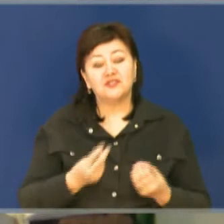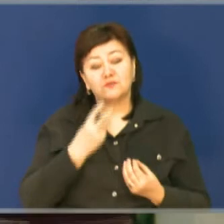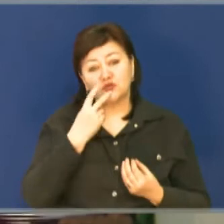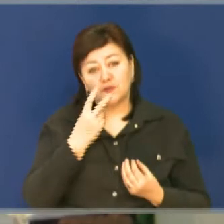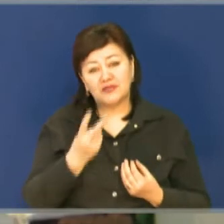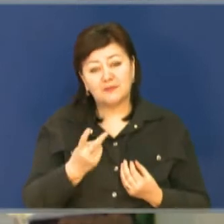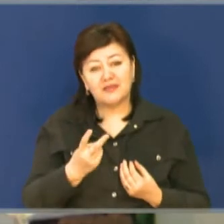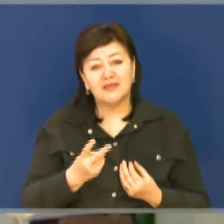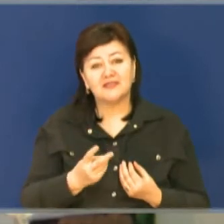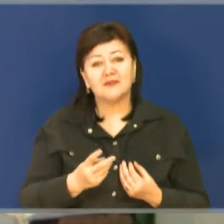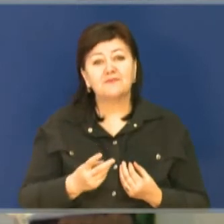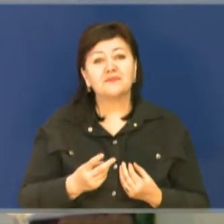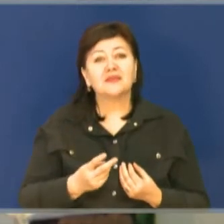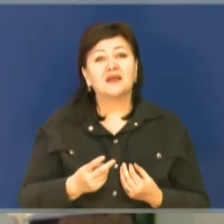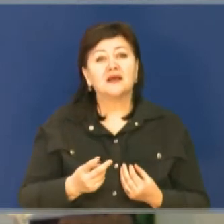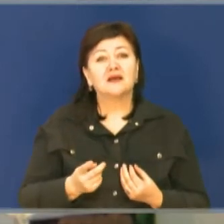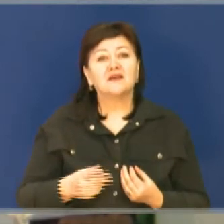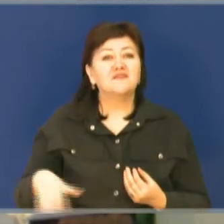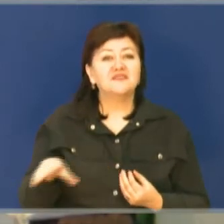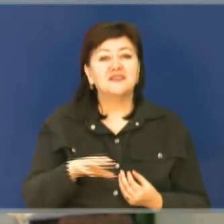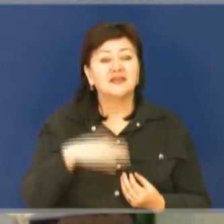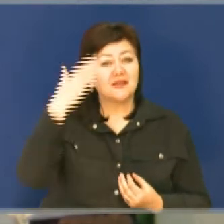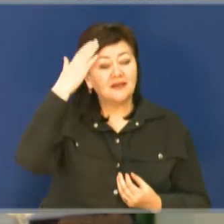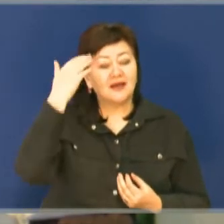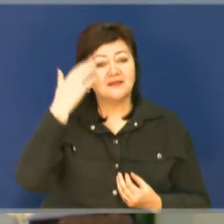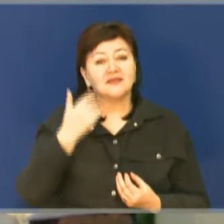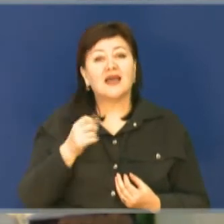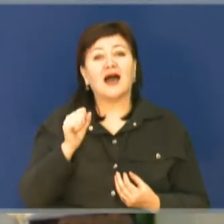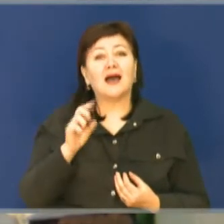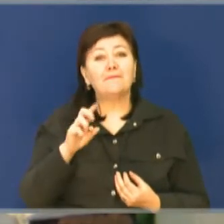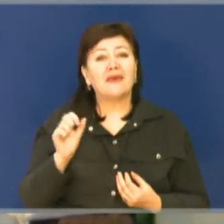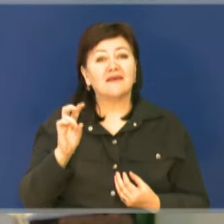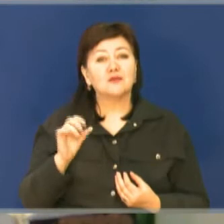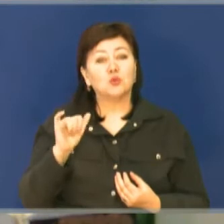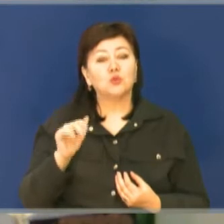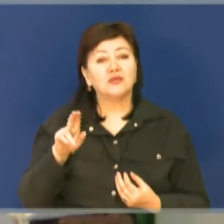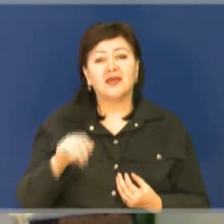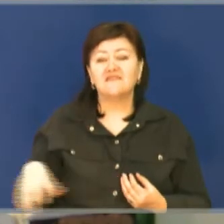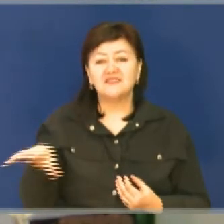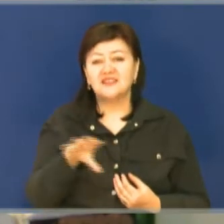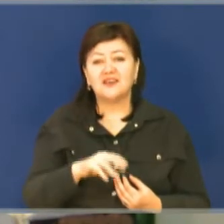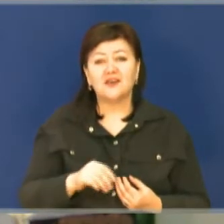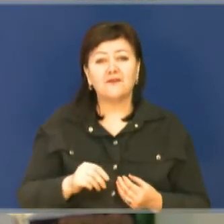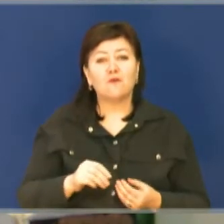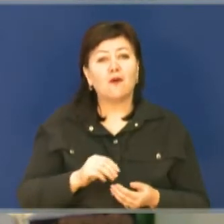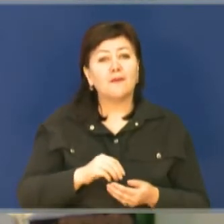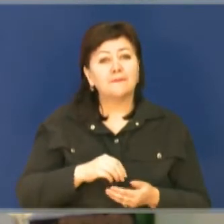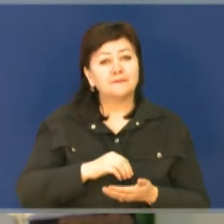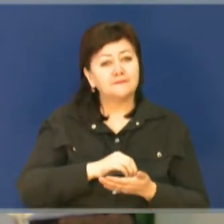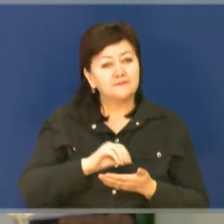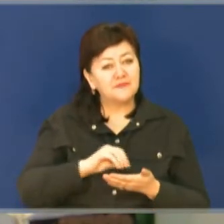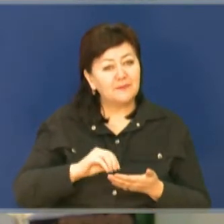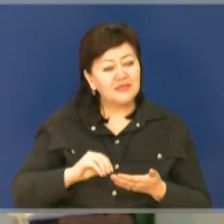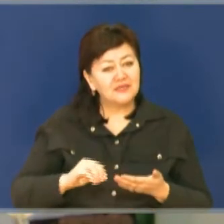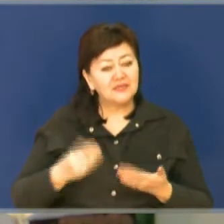На сегодняшней выставке мы постарались показать все таланты, которыми обладал Шакир Абинулы, представили все его творения. Он был мастером по